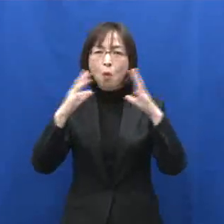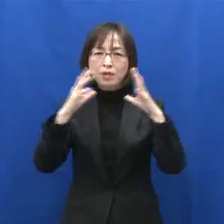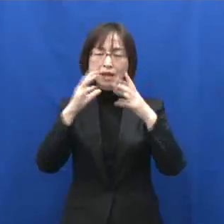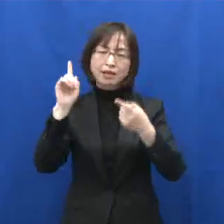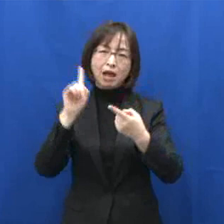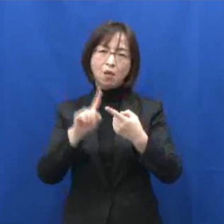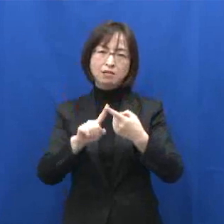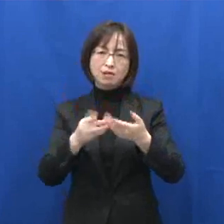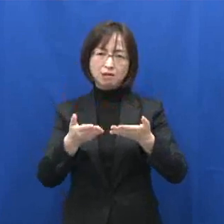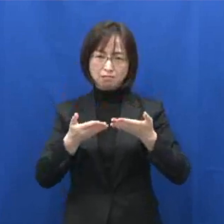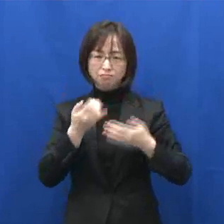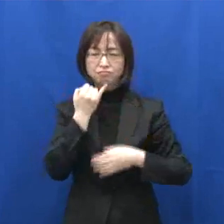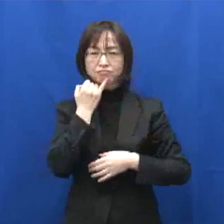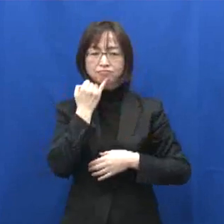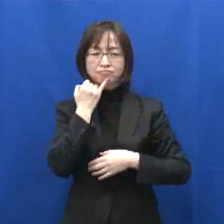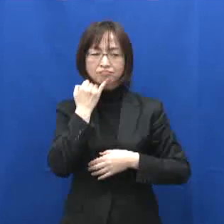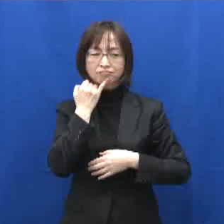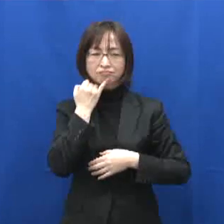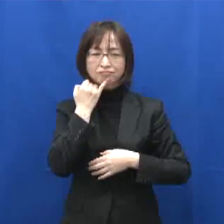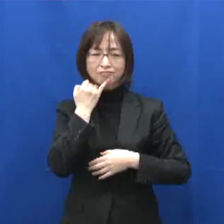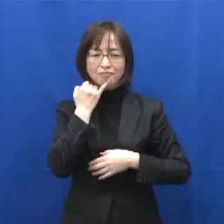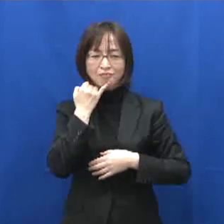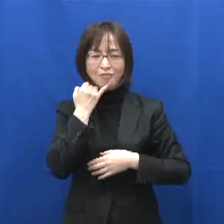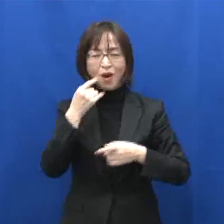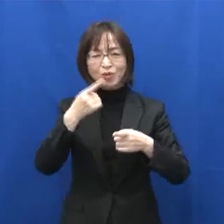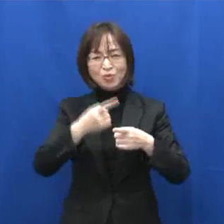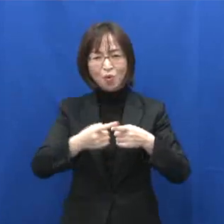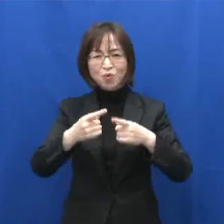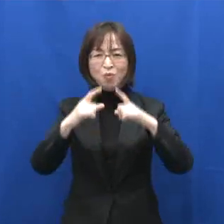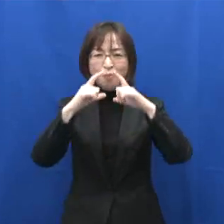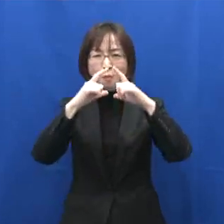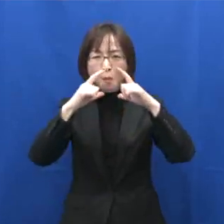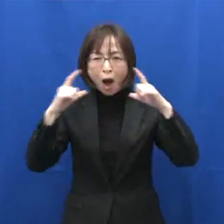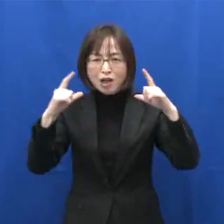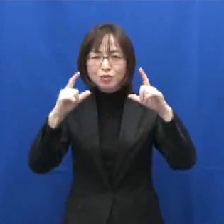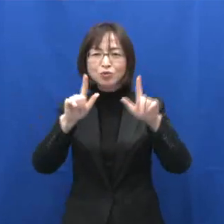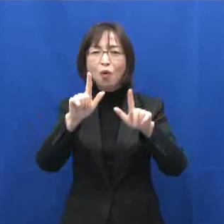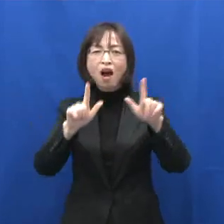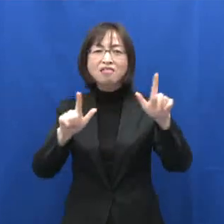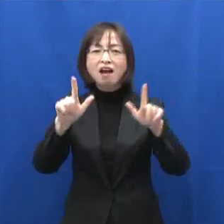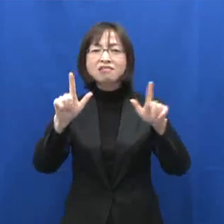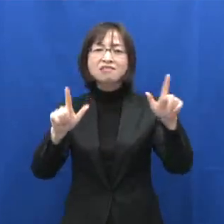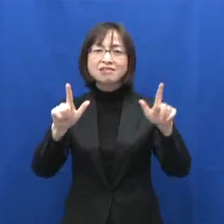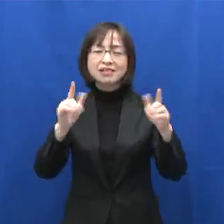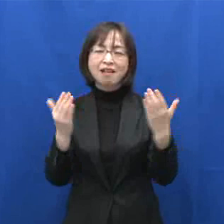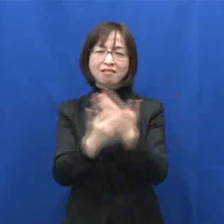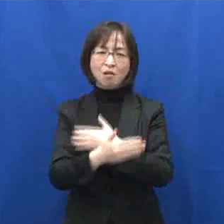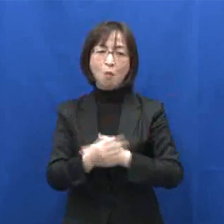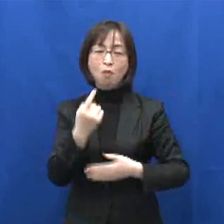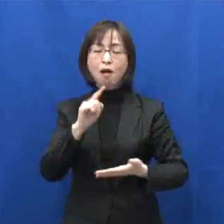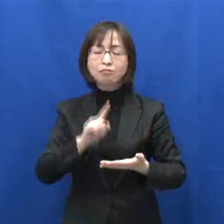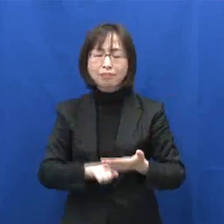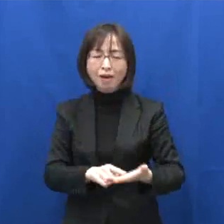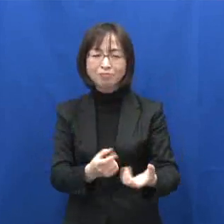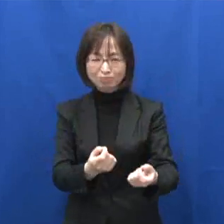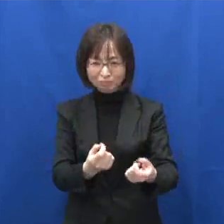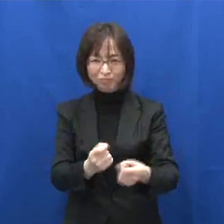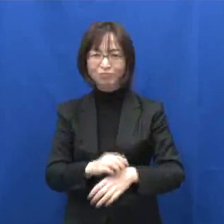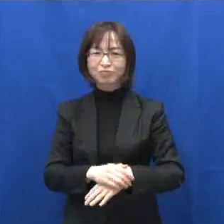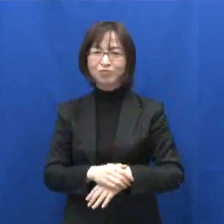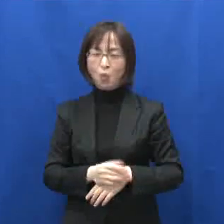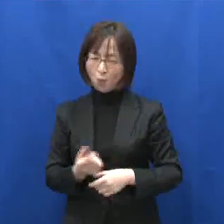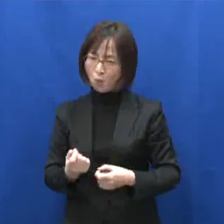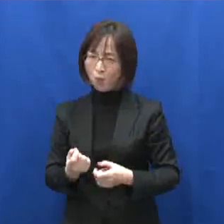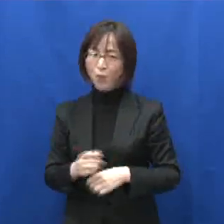、だんだんマスクの形にな ってきましたね。 なってきましたよね。 簡単にできるんですね。 は